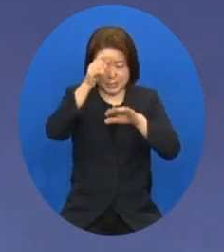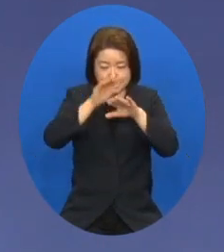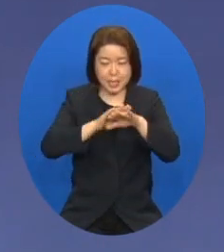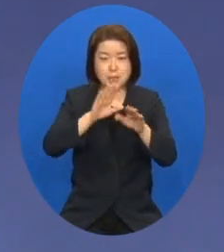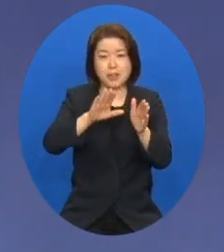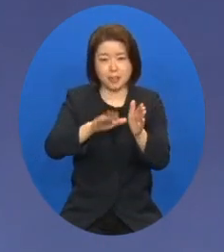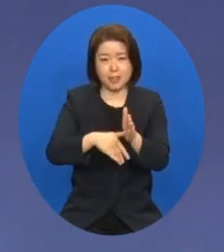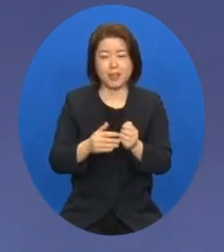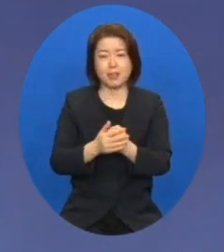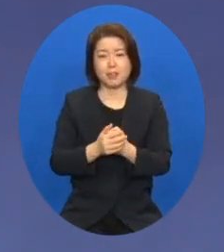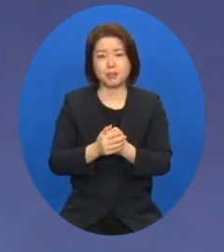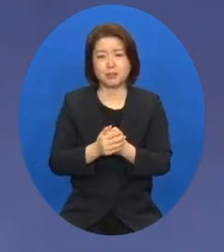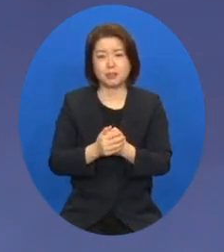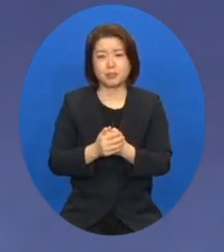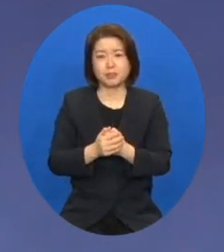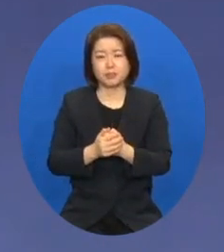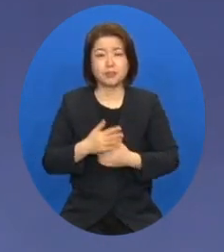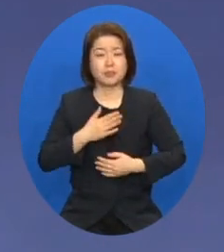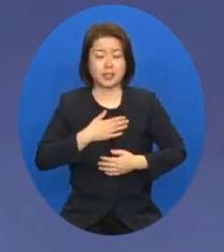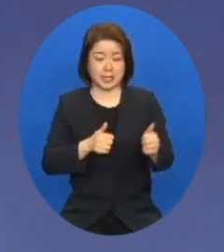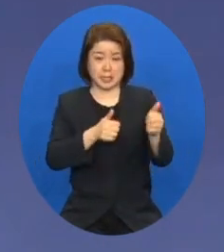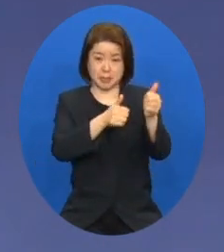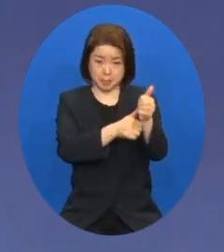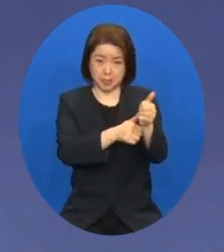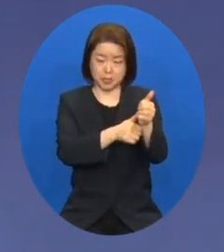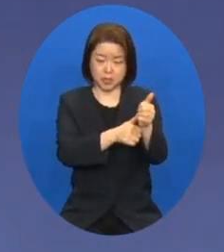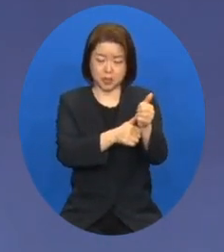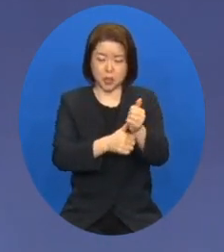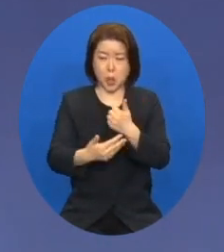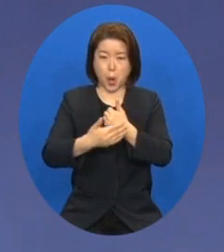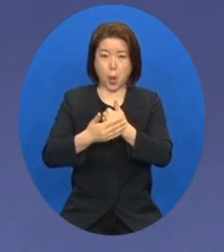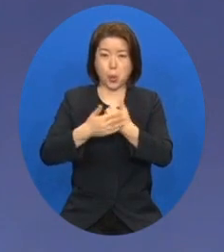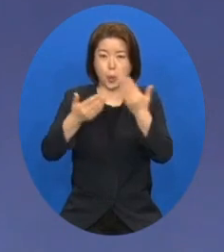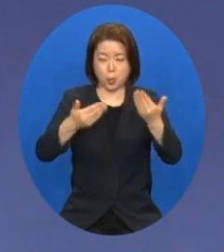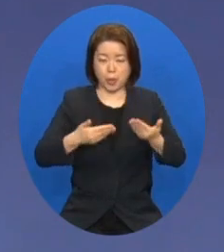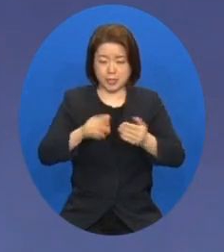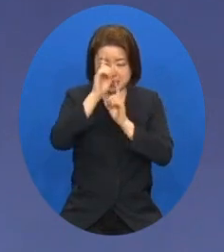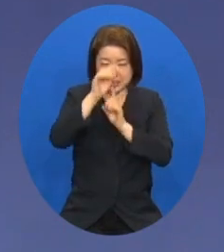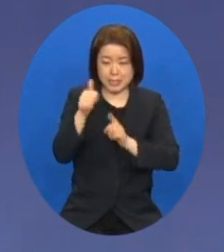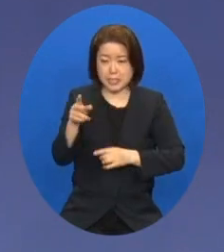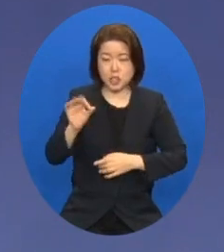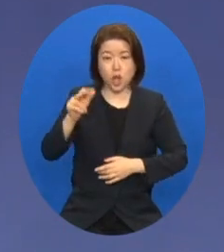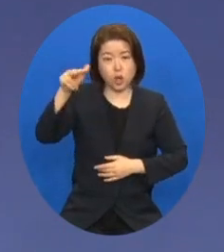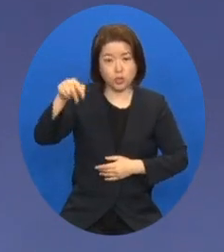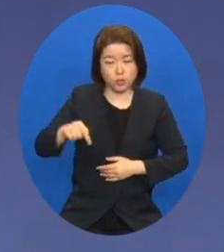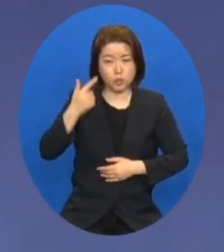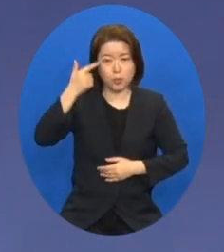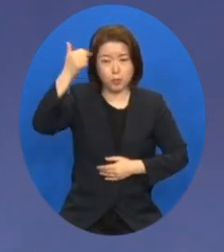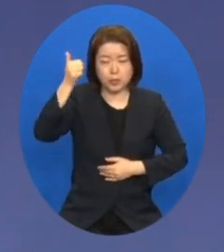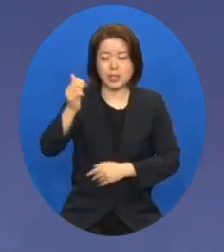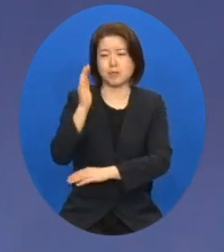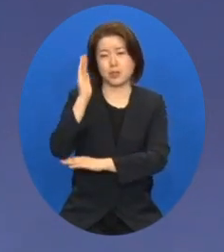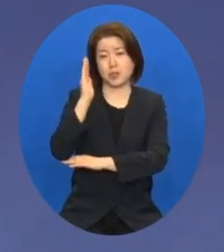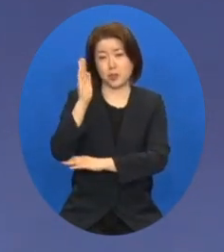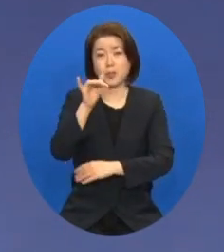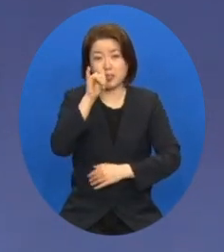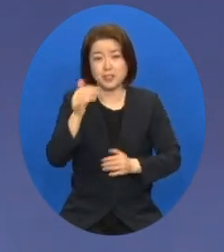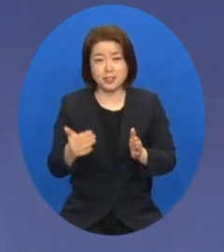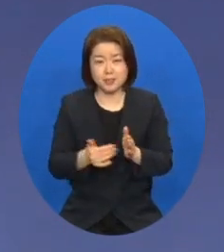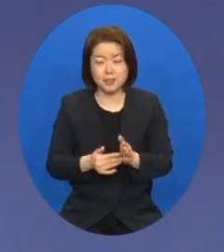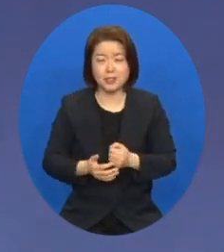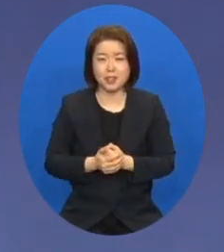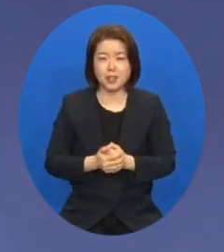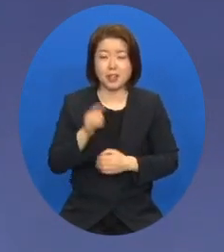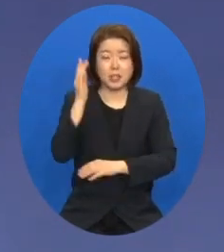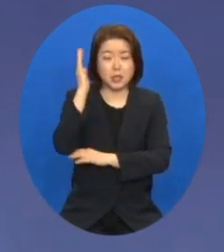테 비서로 저를 도와주시는 이용주 목사님께서 설교를 하셨습니다 설교